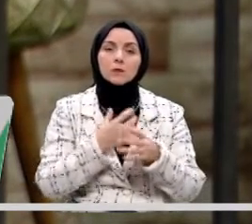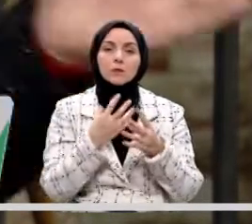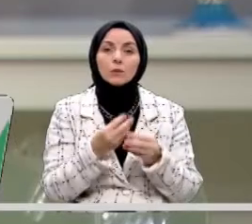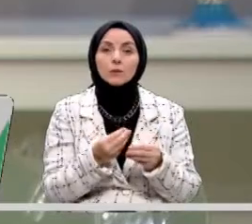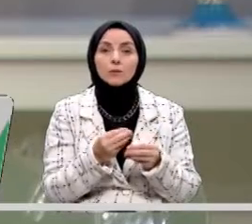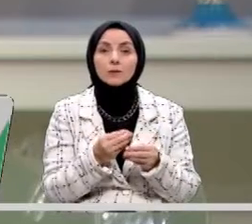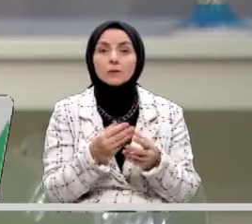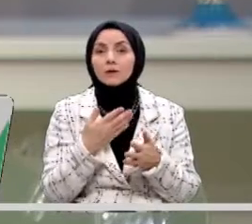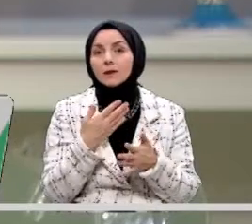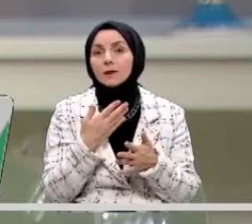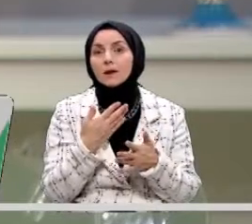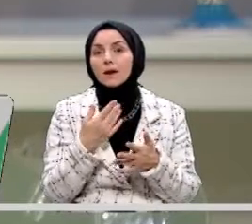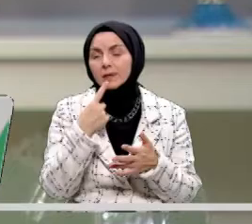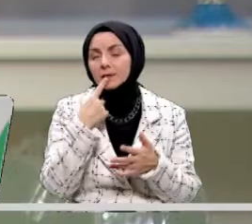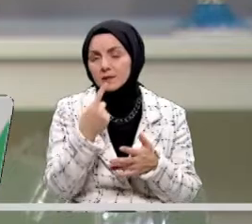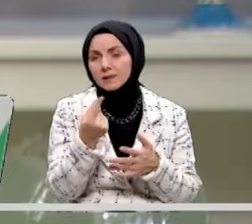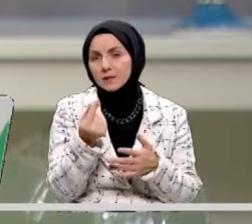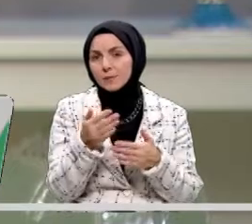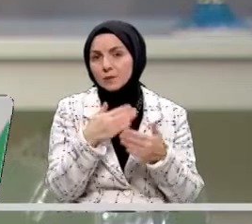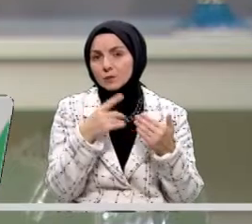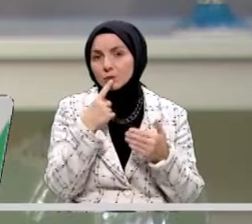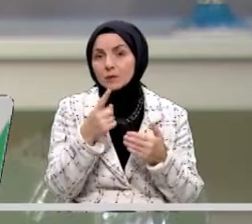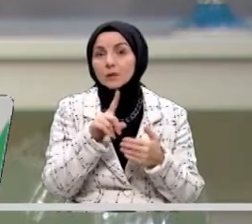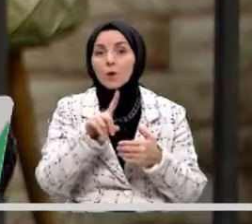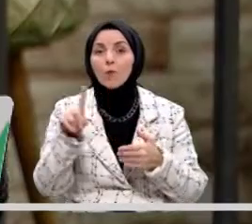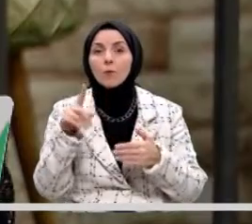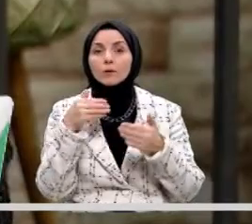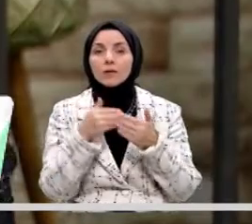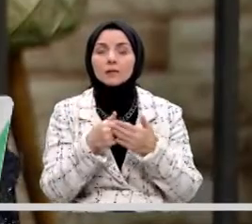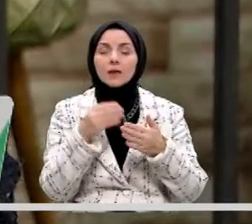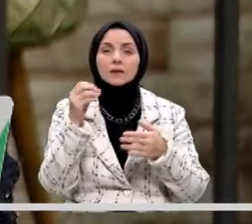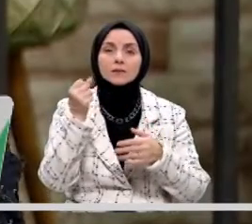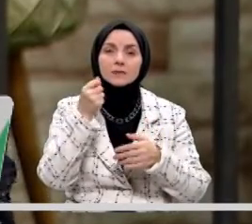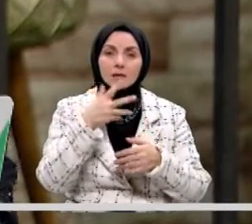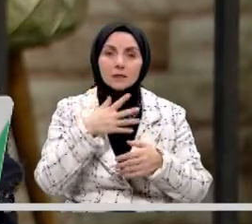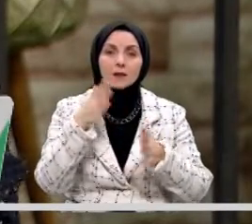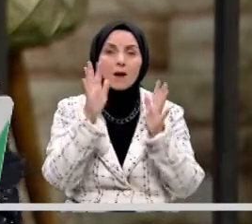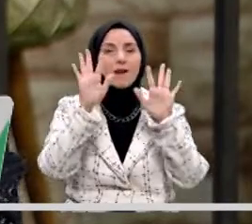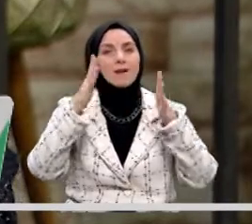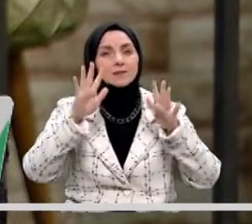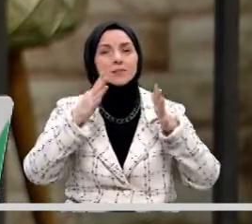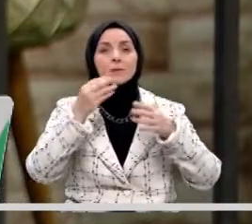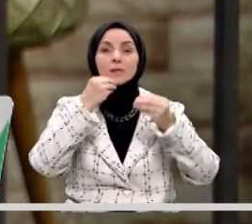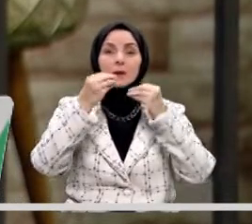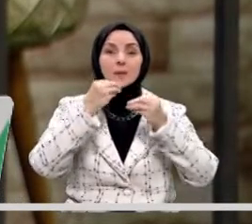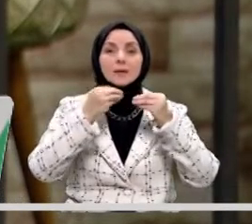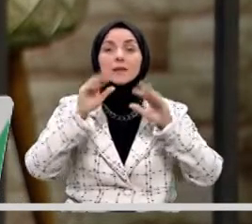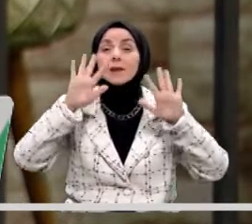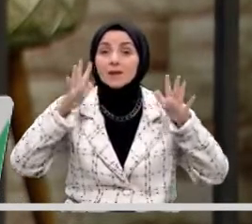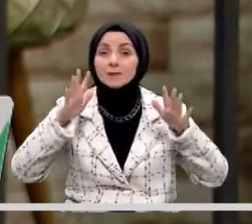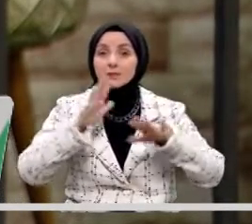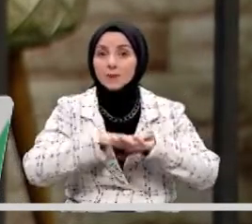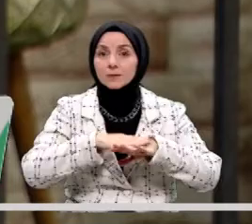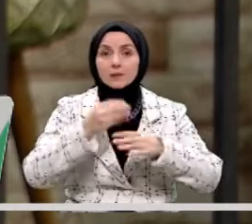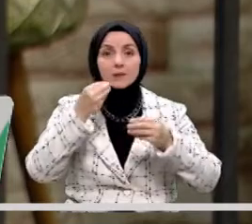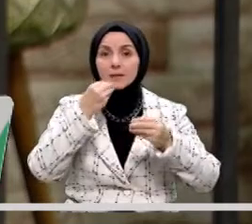sayende alkışladık parmağını işte Allah birliğini alkışladık odasını toplayan alkışladı yemeğini bitirene alkışladık yemeyene ne yaptık